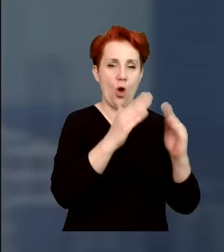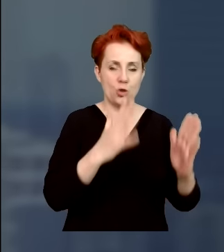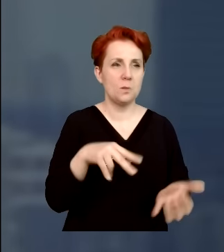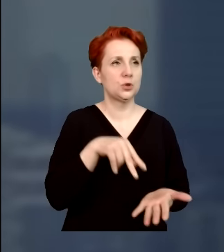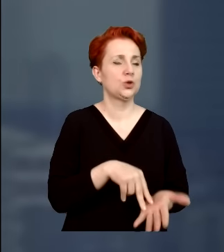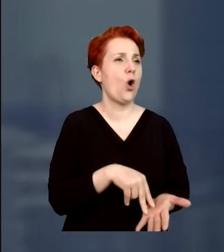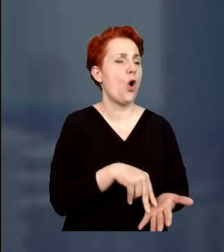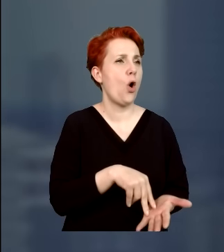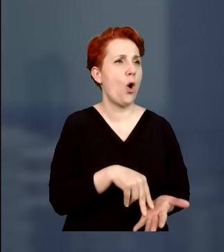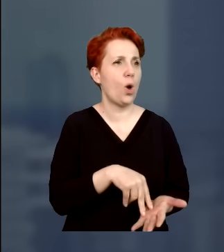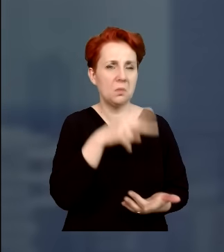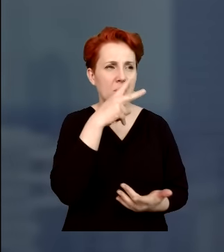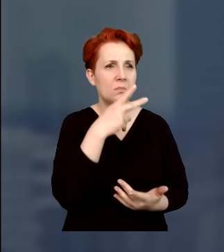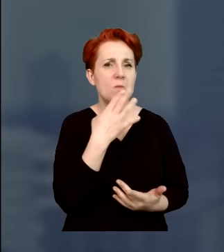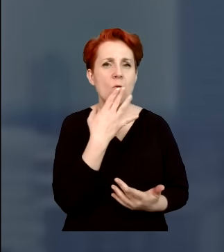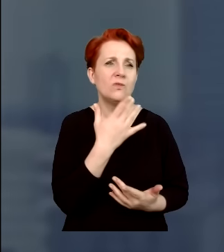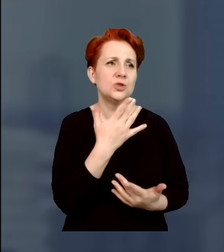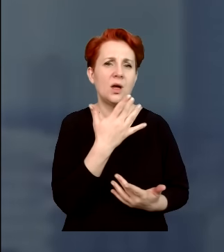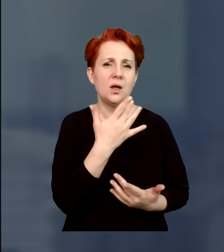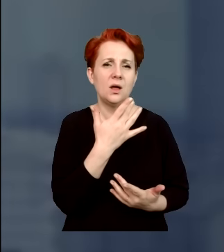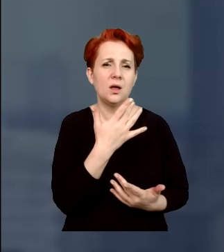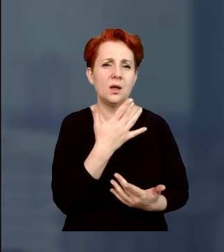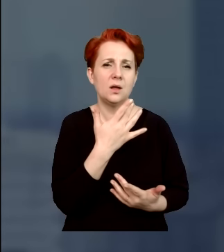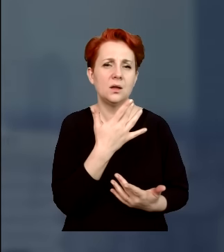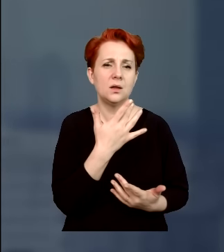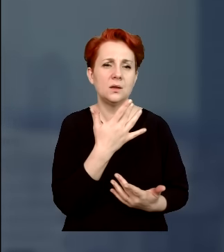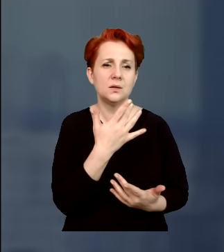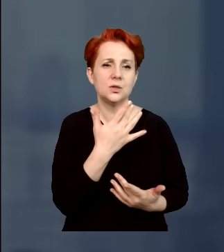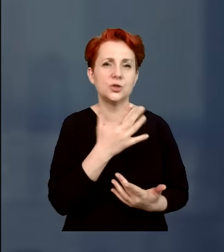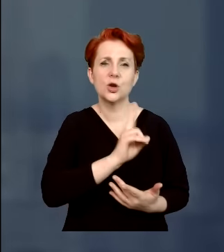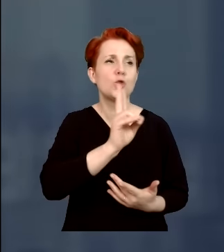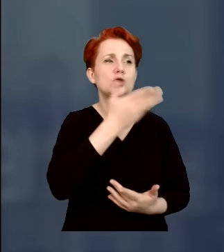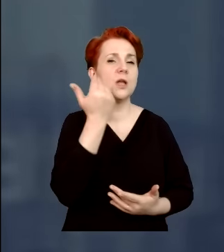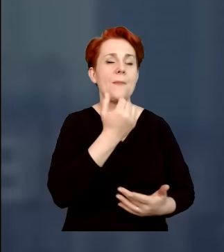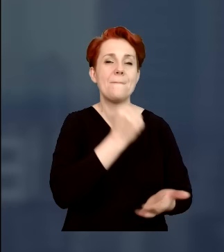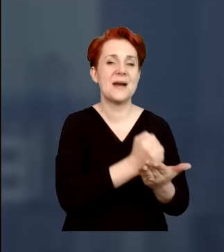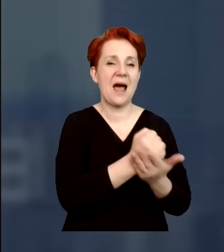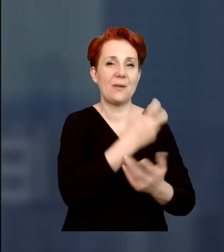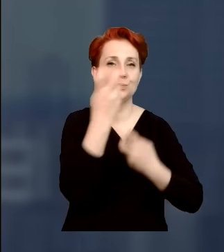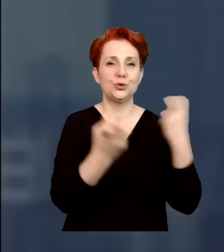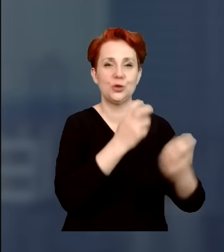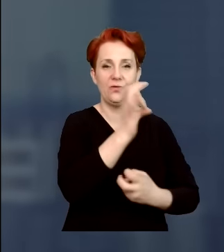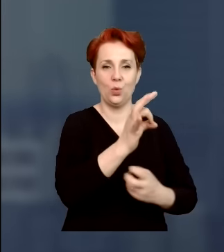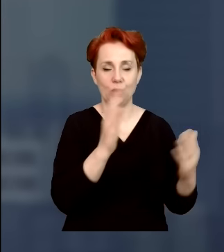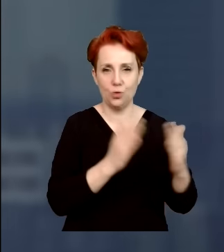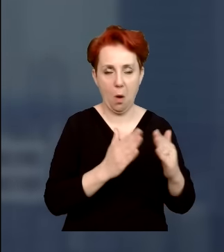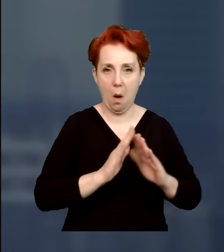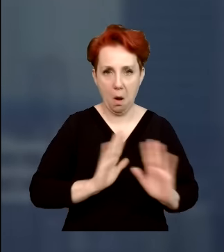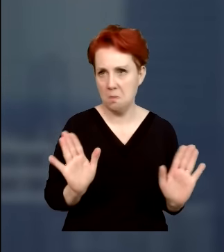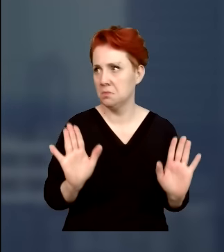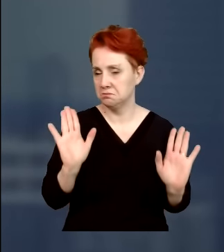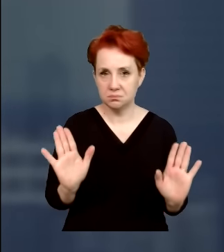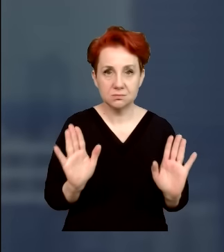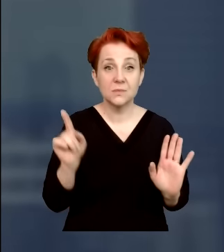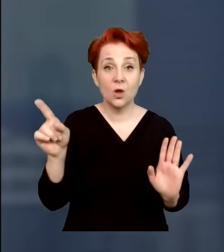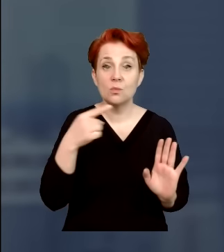wątpliwość w ogóle, że nikt nie miał nie prawa tak. przeszukiwać jego domu. Tak godnie i pięknie. Jedyne co, to on